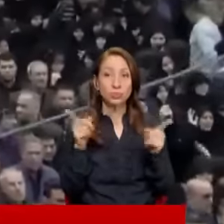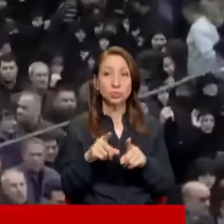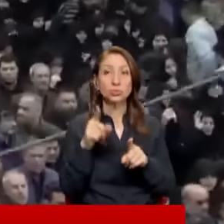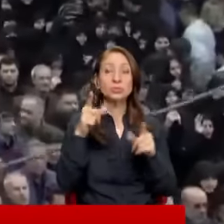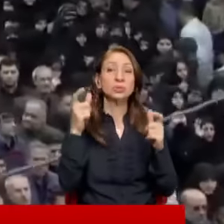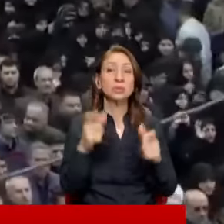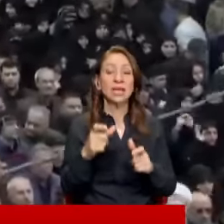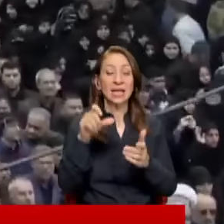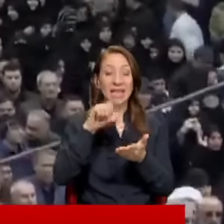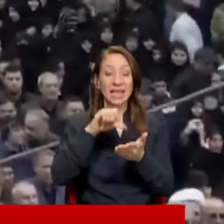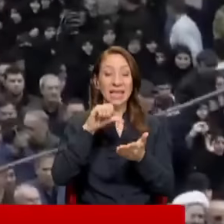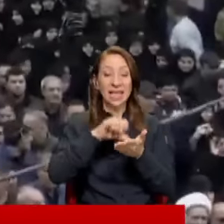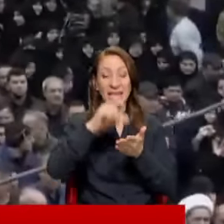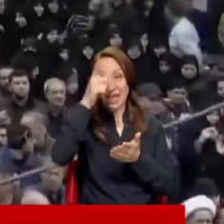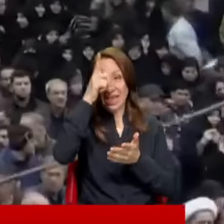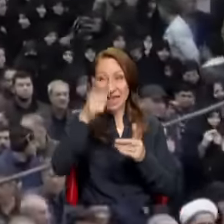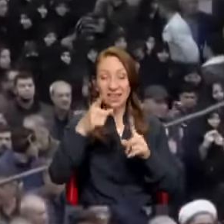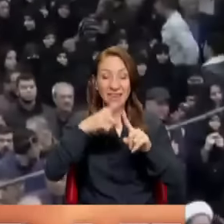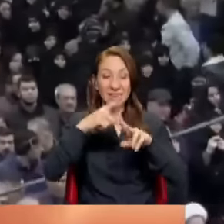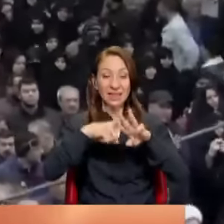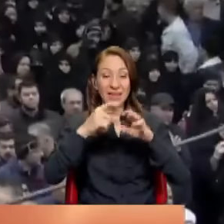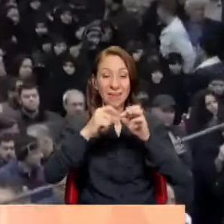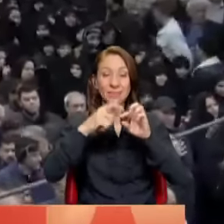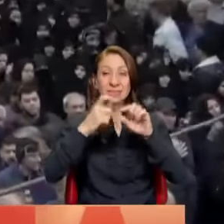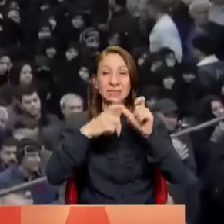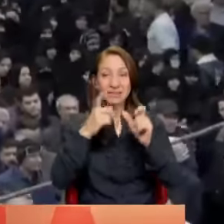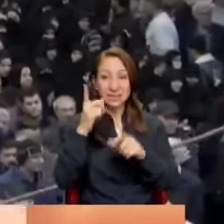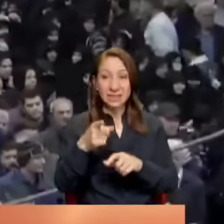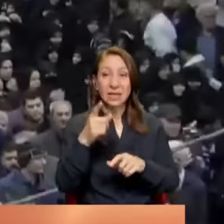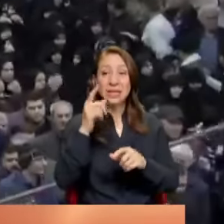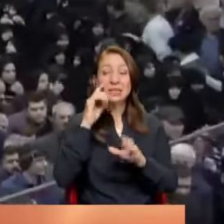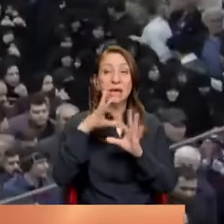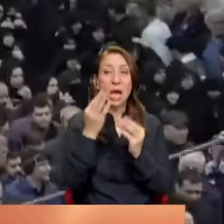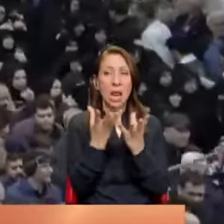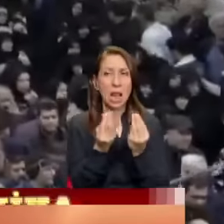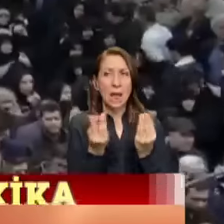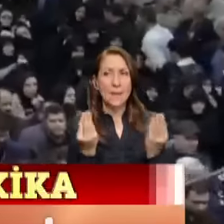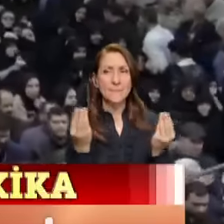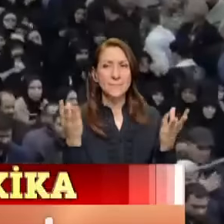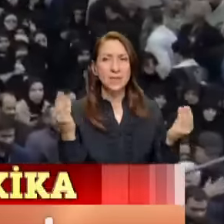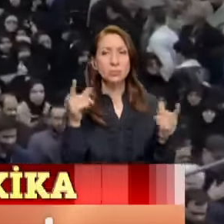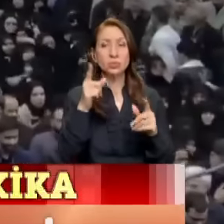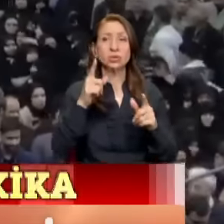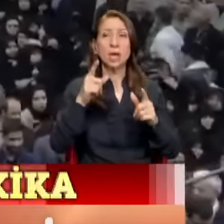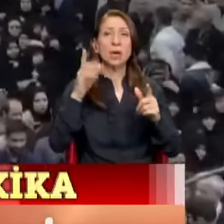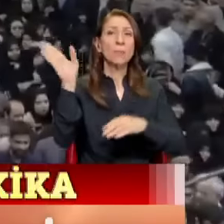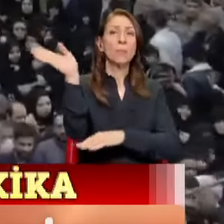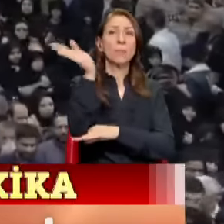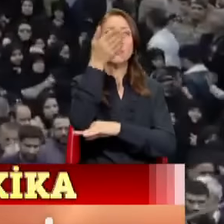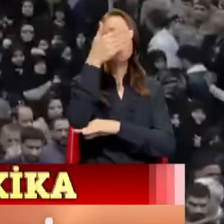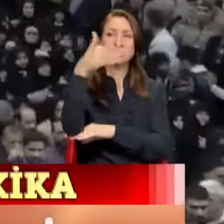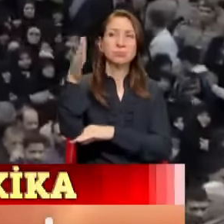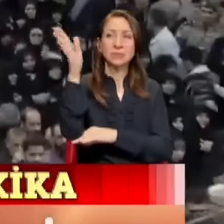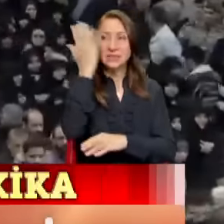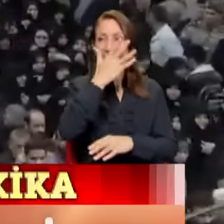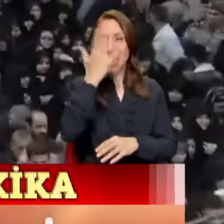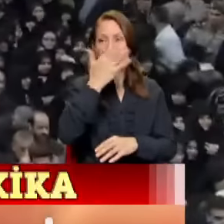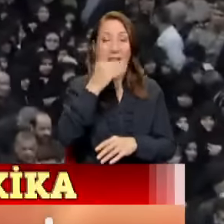burası İran Burası Tebriz insanlar büyük bir kalabalık ve burada dalgalandırılır